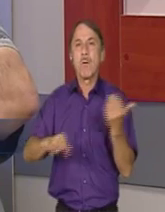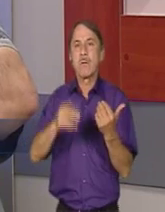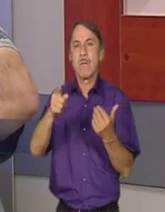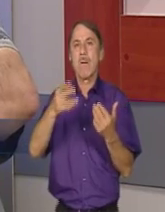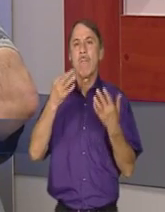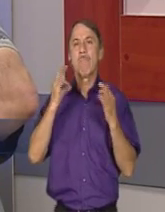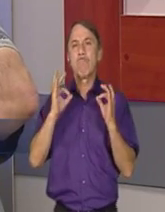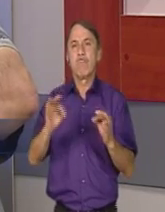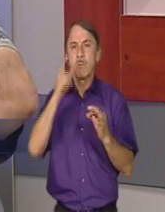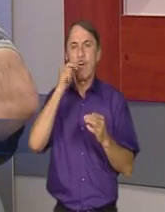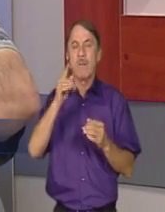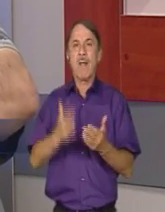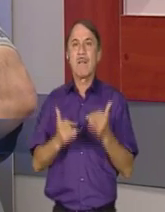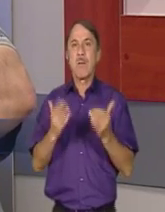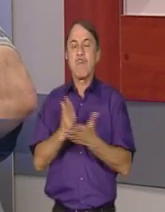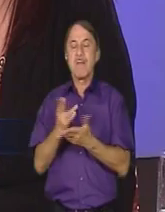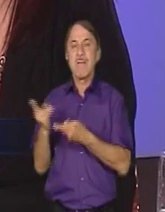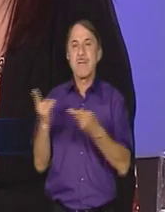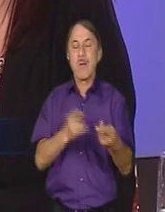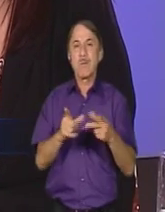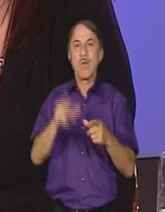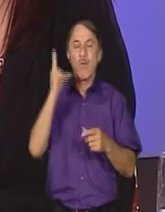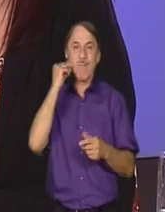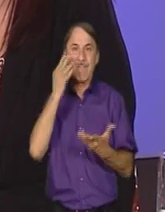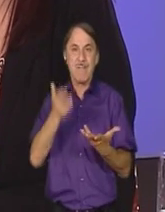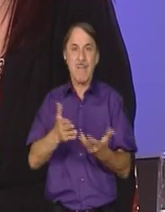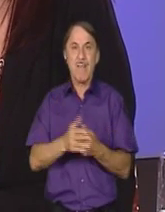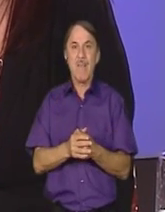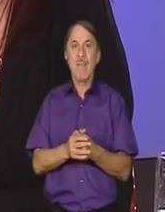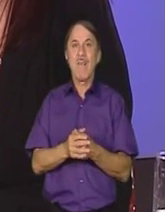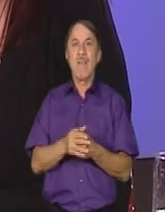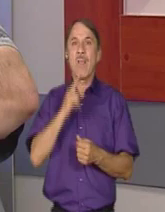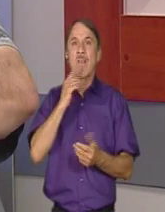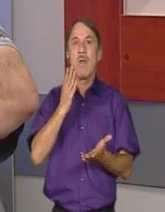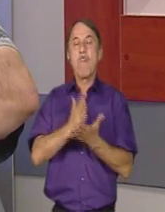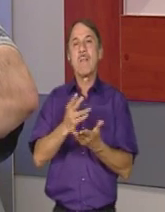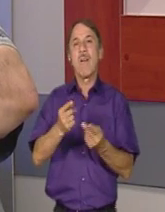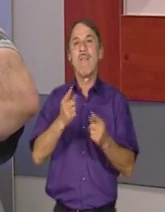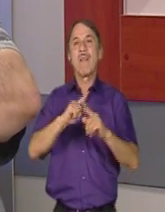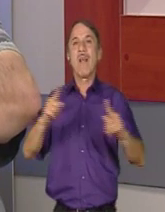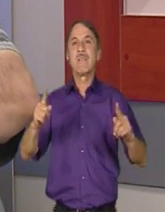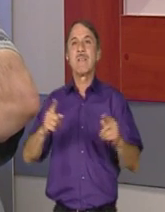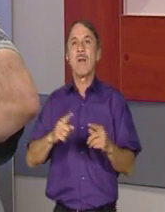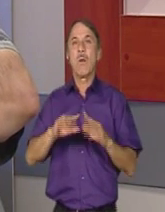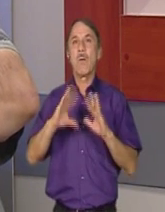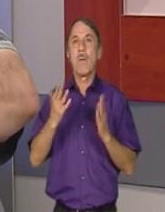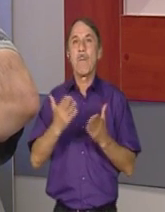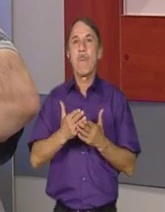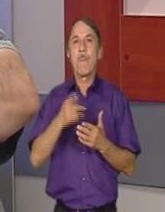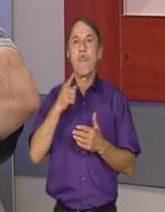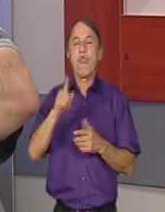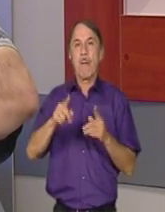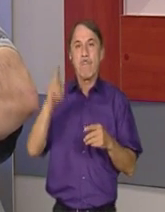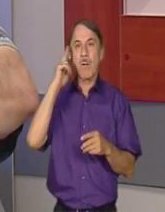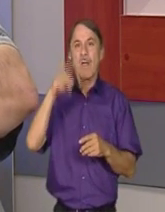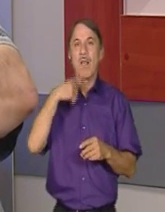genijalnu muziku i to će treštati Novim Sadom. Kad kažem treštati, mislim da će se to treštanje bitno razlikovati od svega onog što